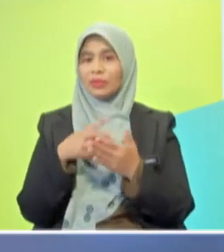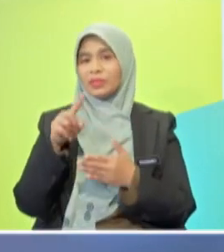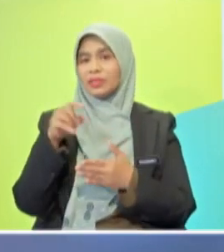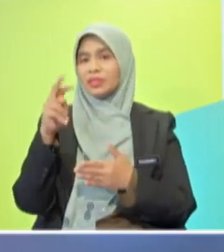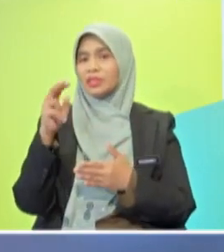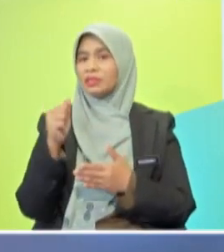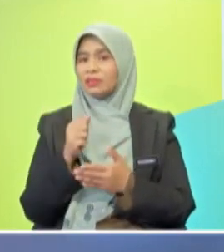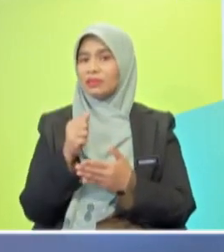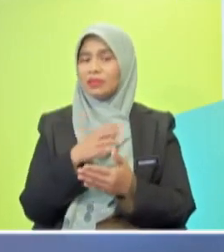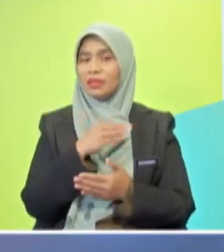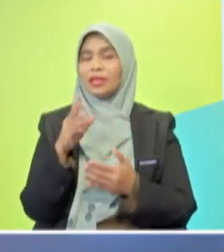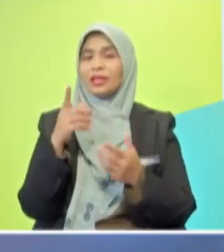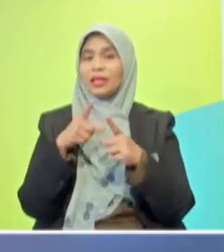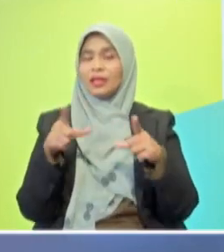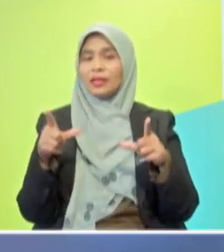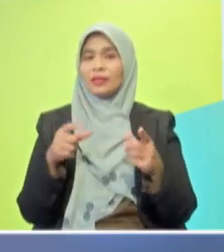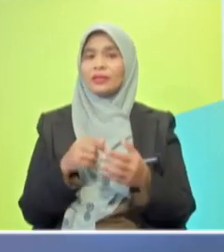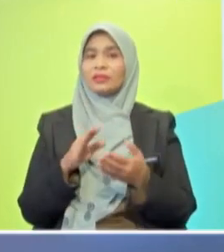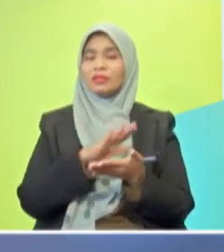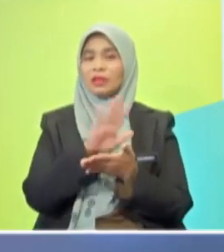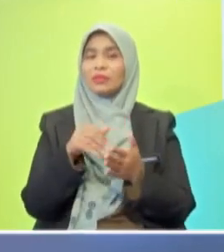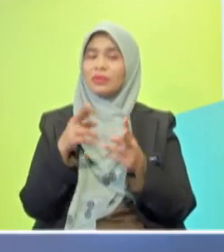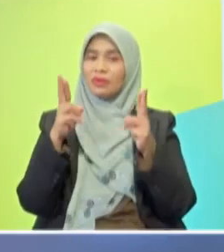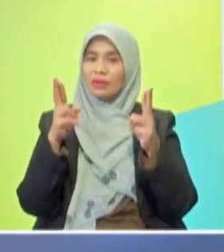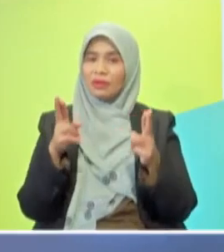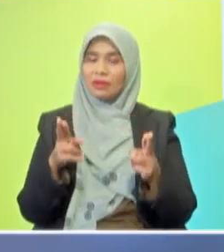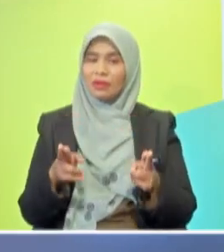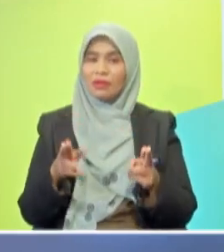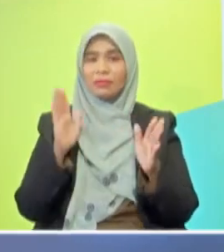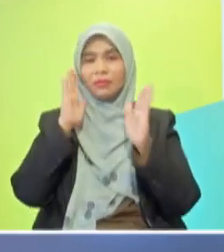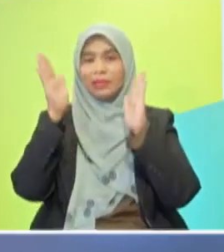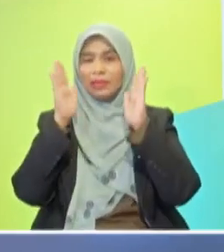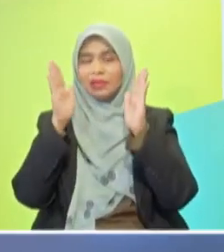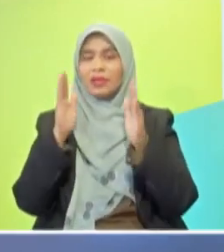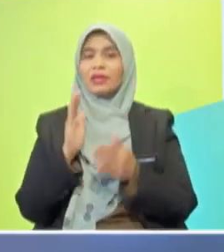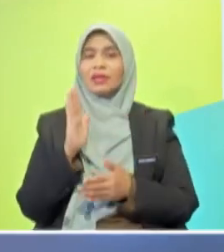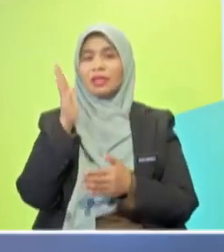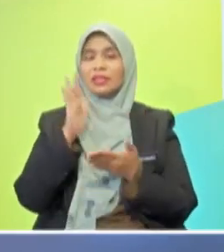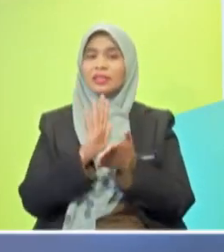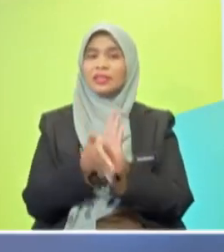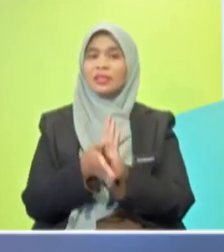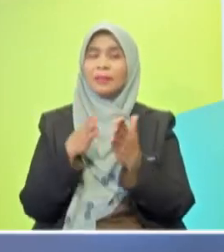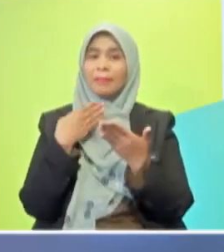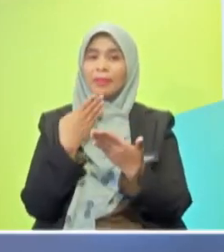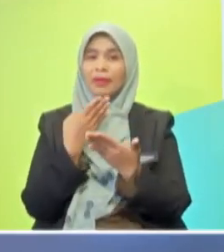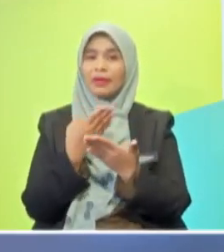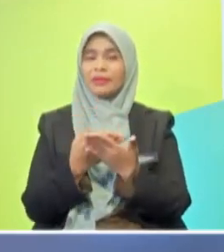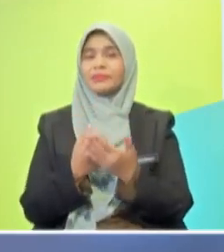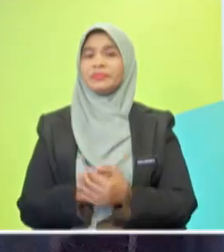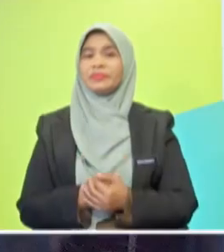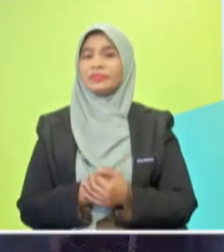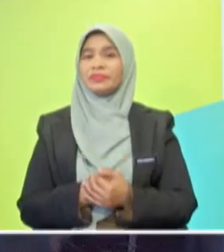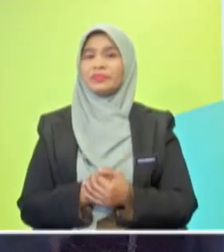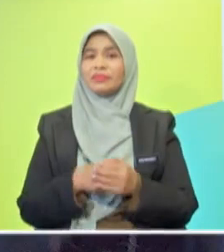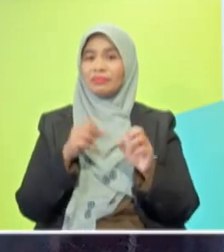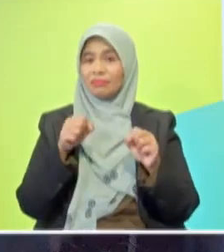negara kita. Maka semuanya rakyat kita, kawan-kawan kita, rakyat Malaysia ni, masyarakat Malaysia semuanya baik-baik je lepas ni kan. Boleh kita bagi